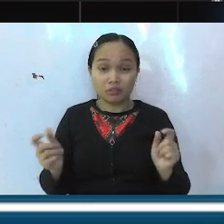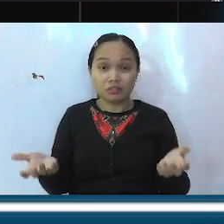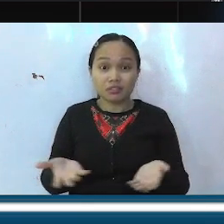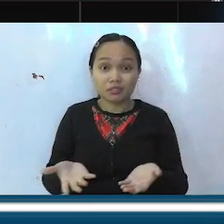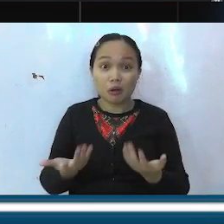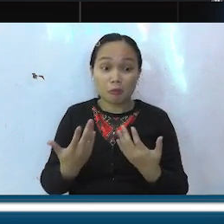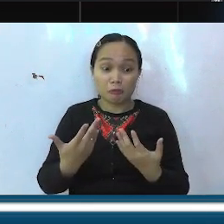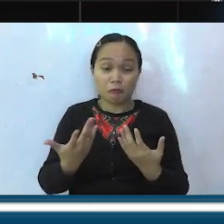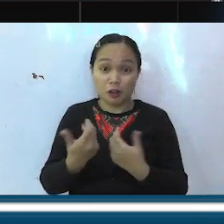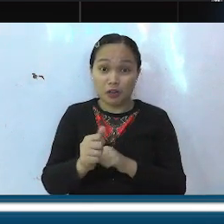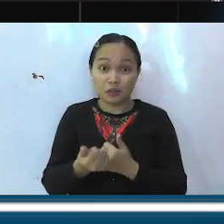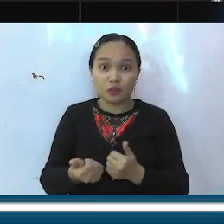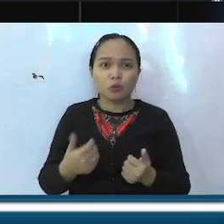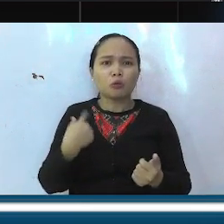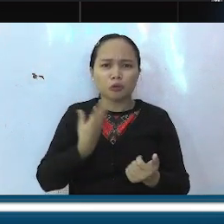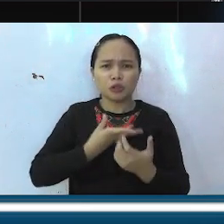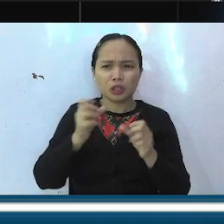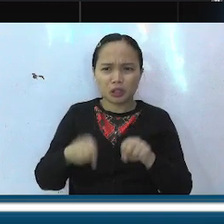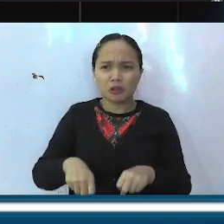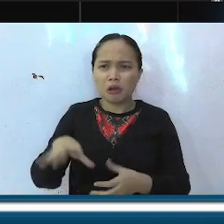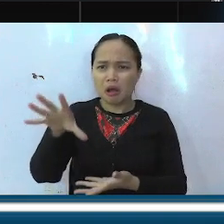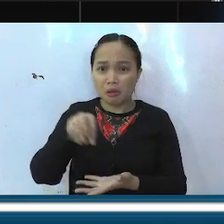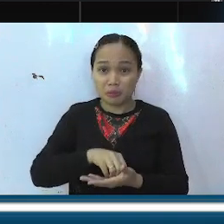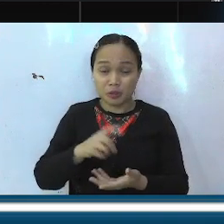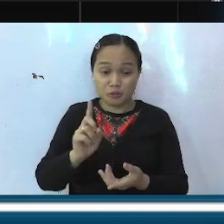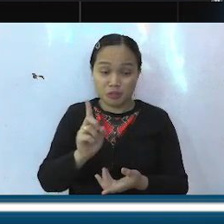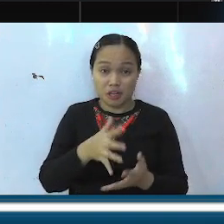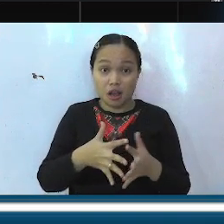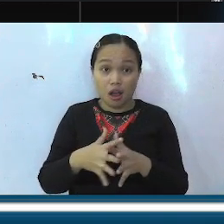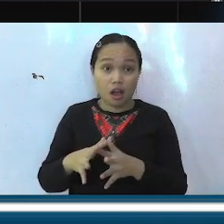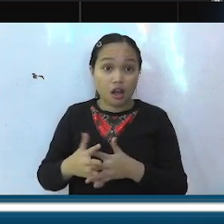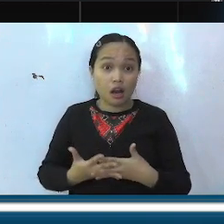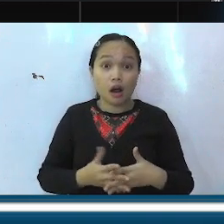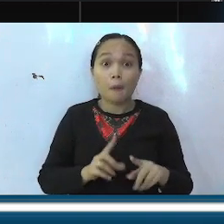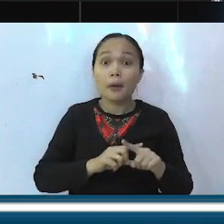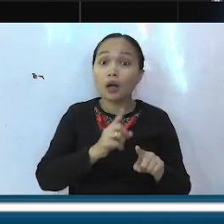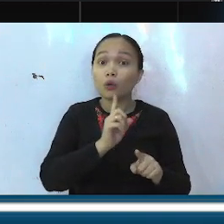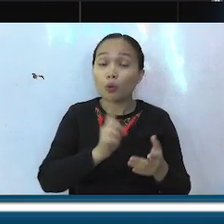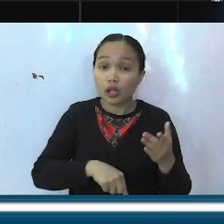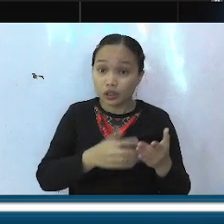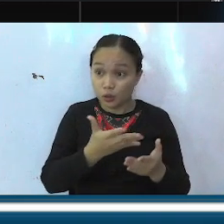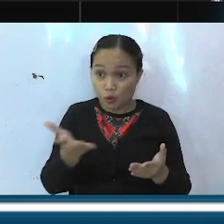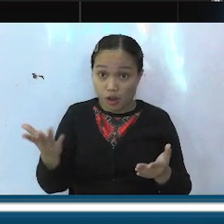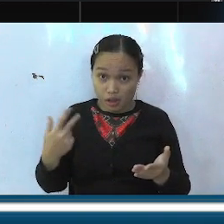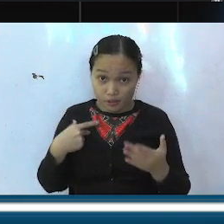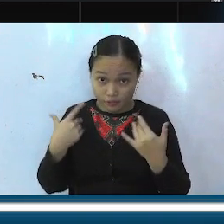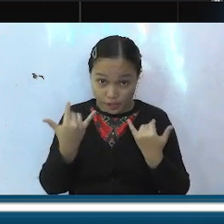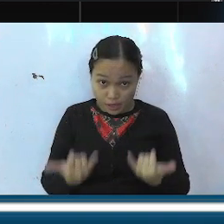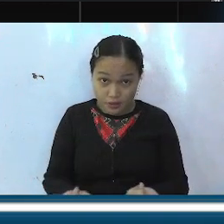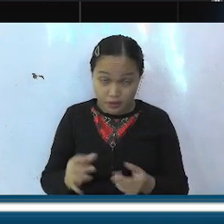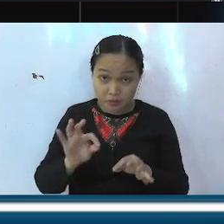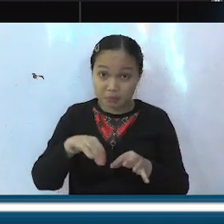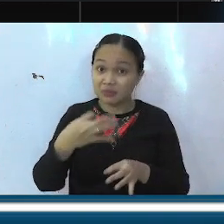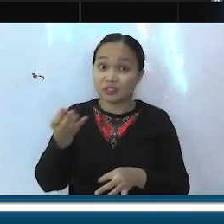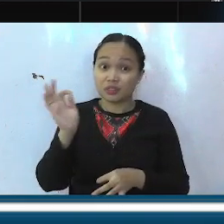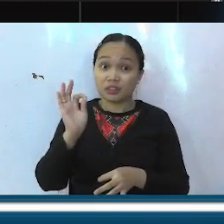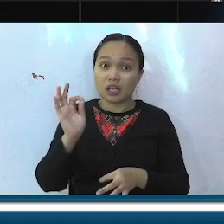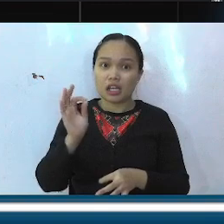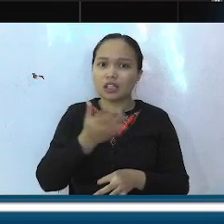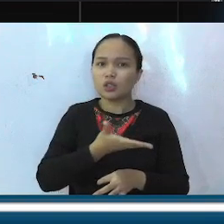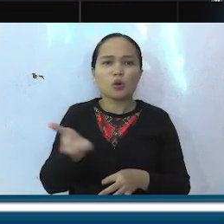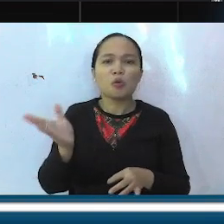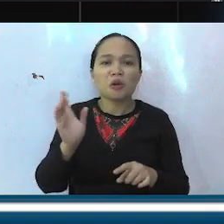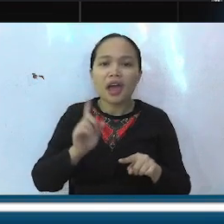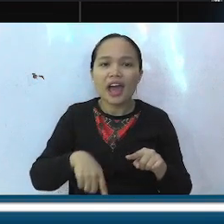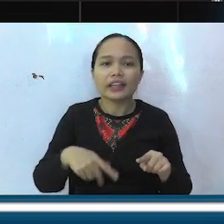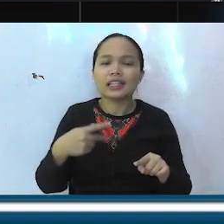young people. Kaya natin gayahin kung anong meron sila. Mm. Pero yung meron kayo ngayon, spiritually, what you have right now, spiritually, hindi nyo makikita